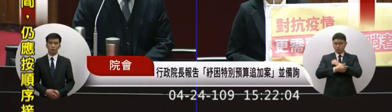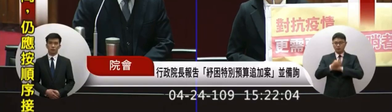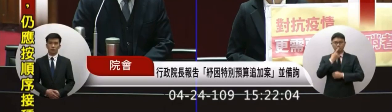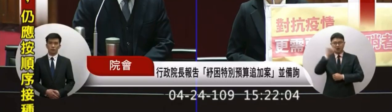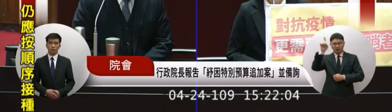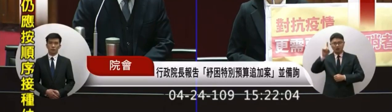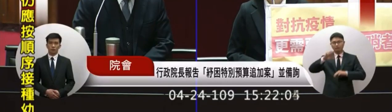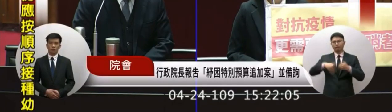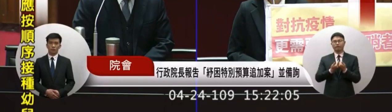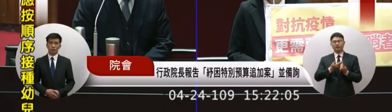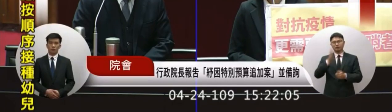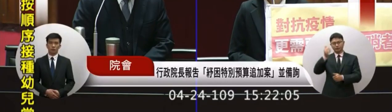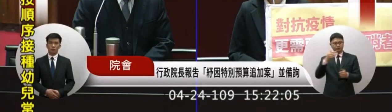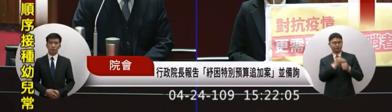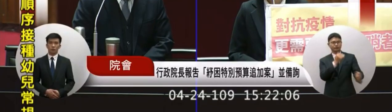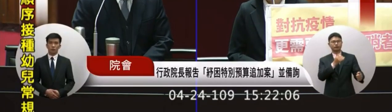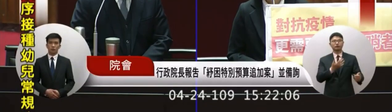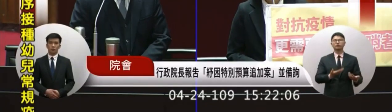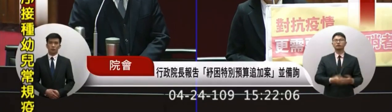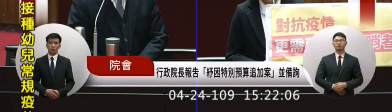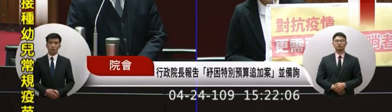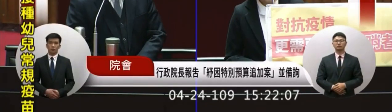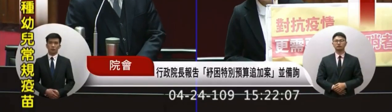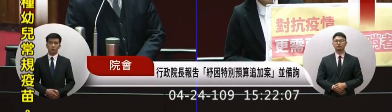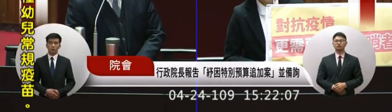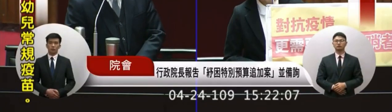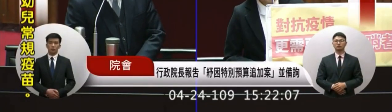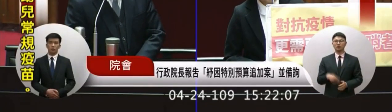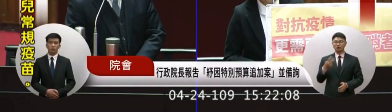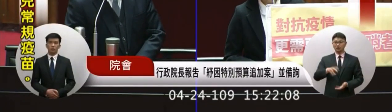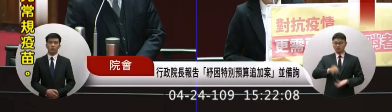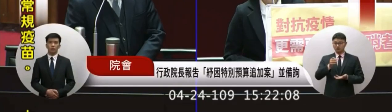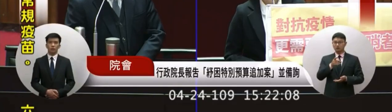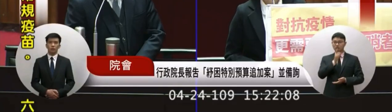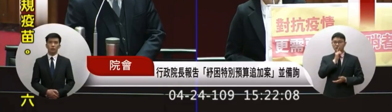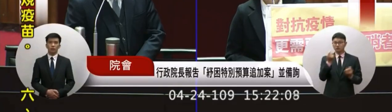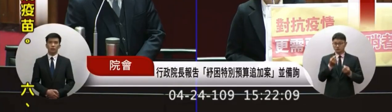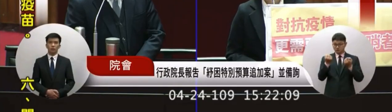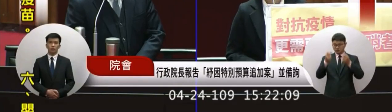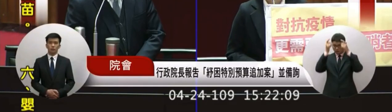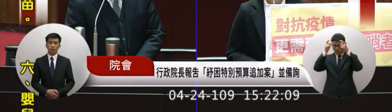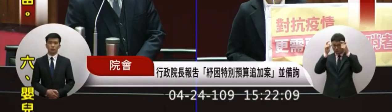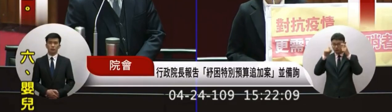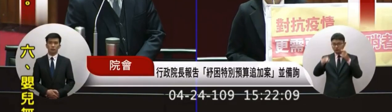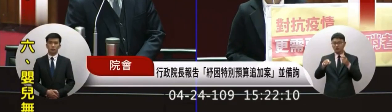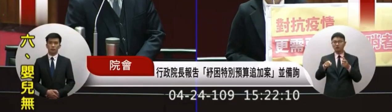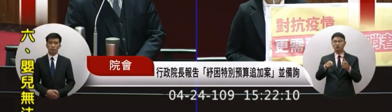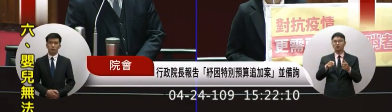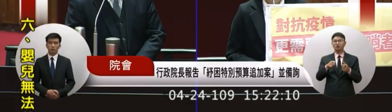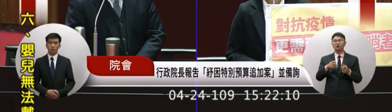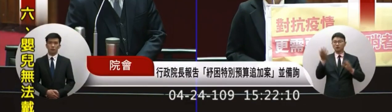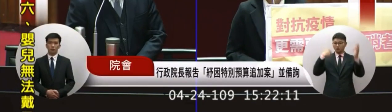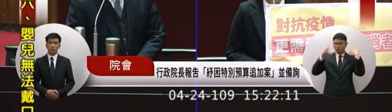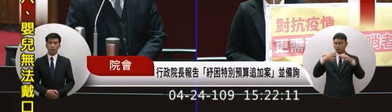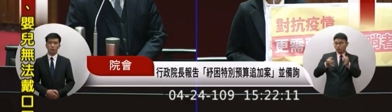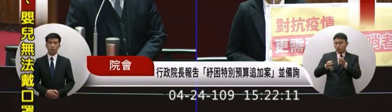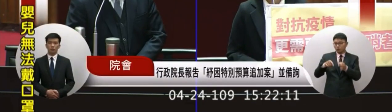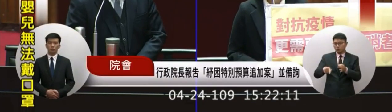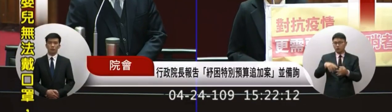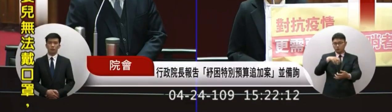除的这个结果。那包括说像刚刚另外一个就是提到说在高雄的这个舞厅的从业人员啊，也是一